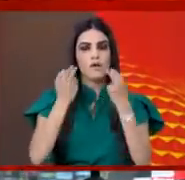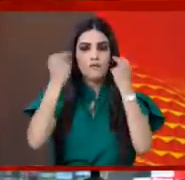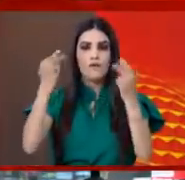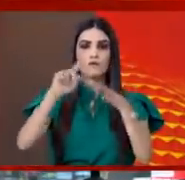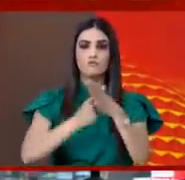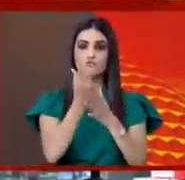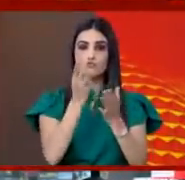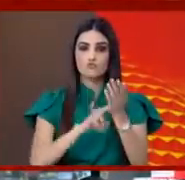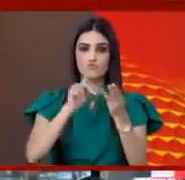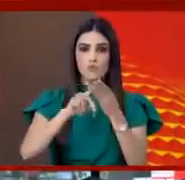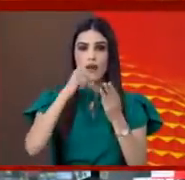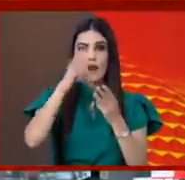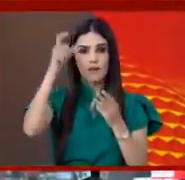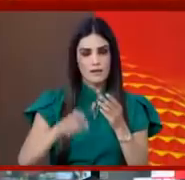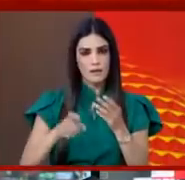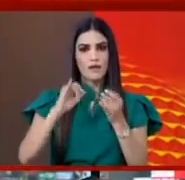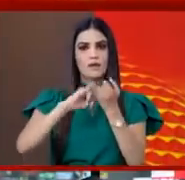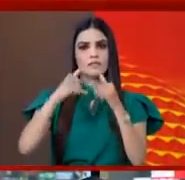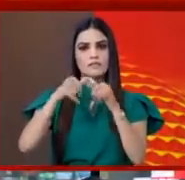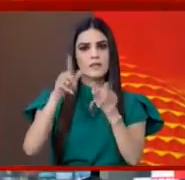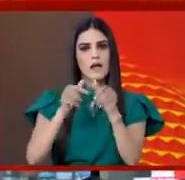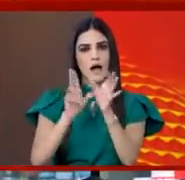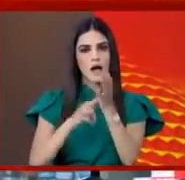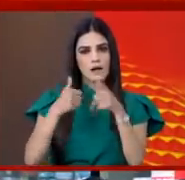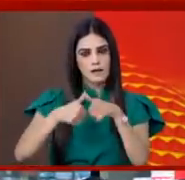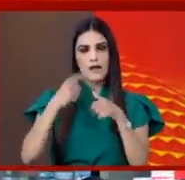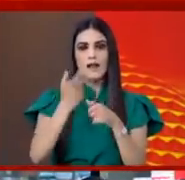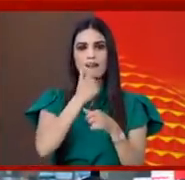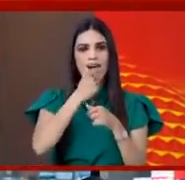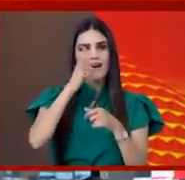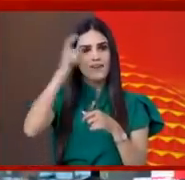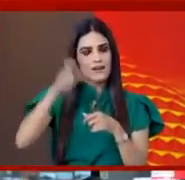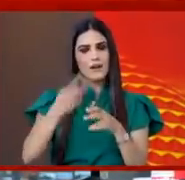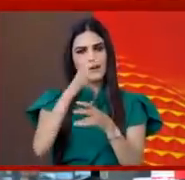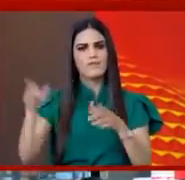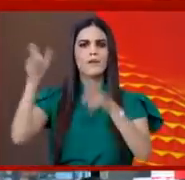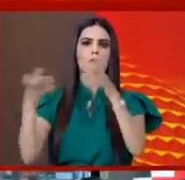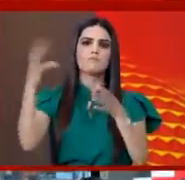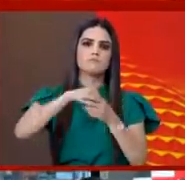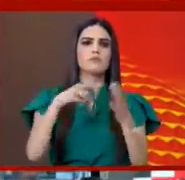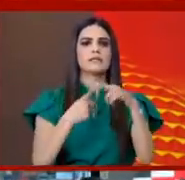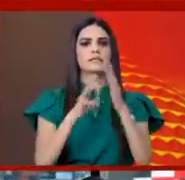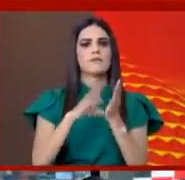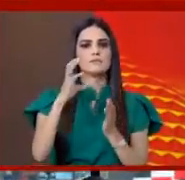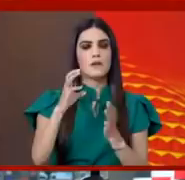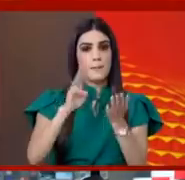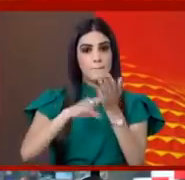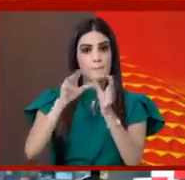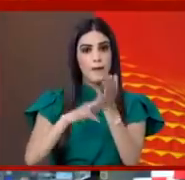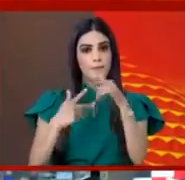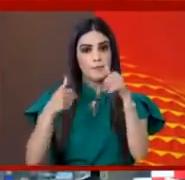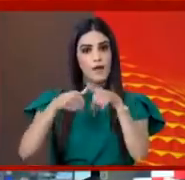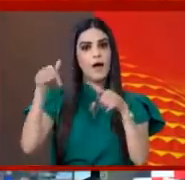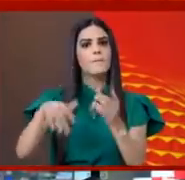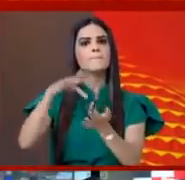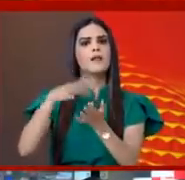जून मालिया, सयानी घोष, कॉमेडियन कांचन मलिक टीएमसी में शामिल हुए। ममता की रैली उसी